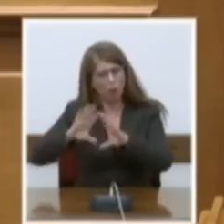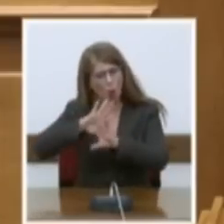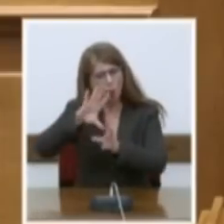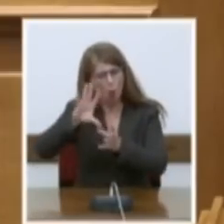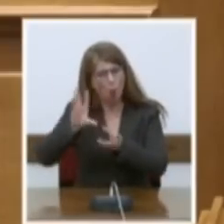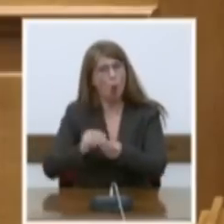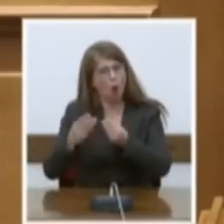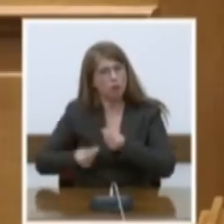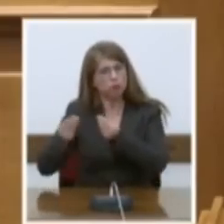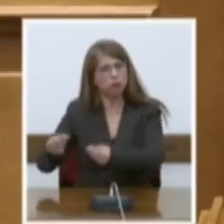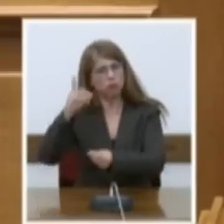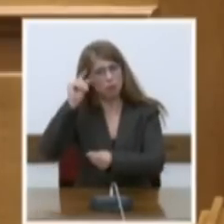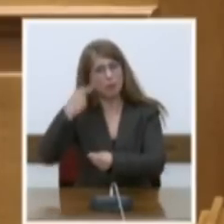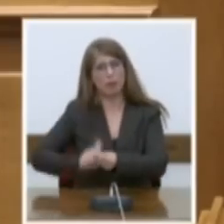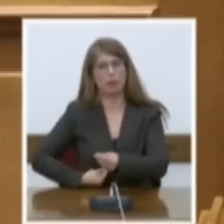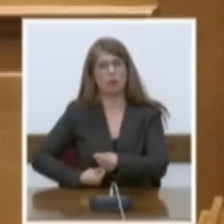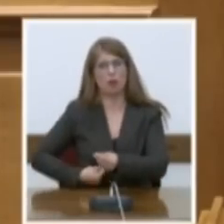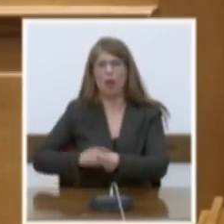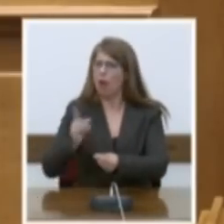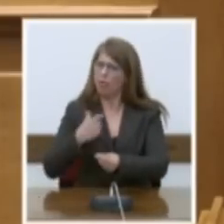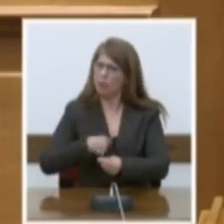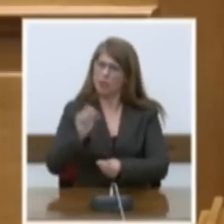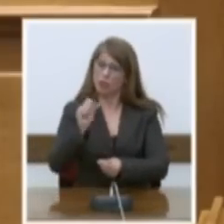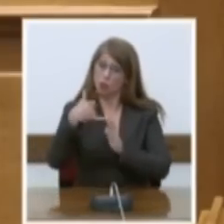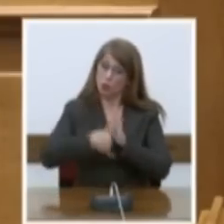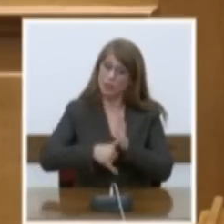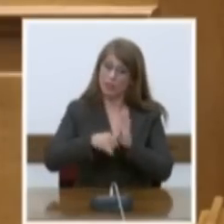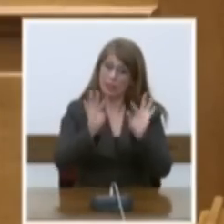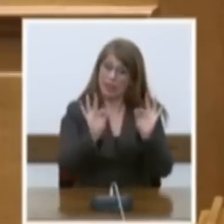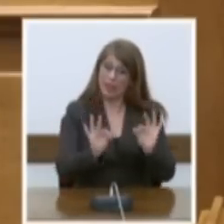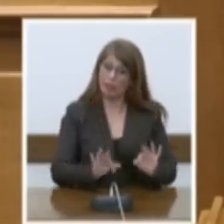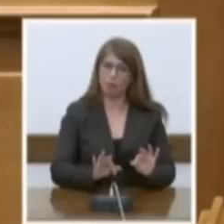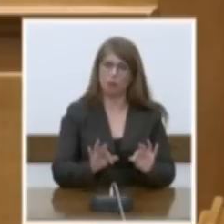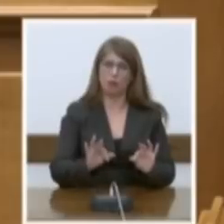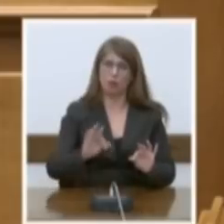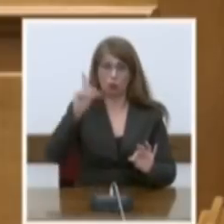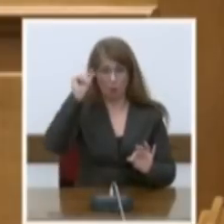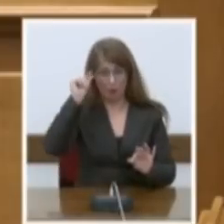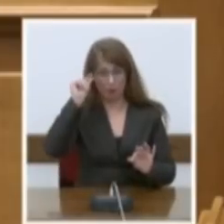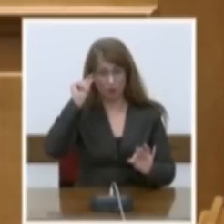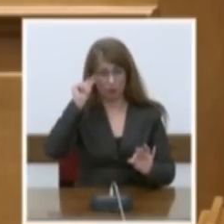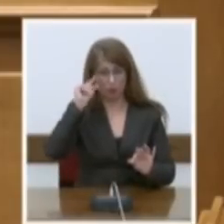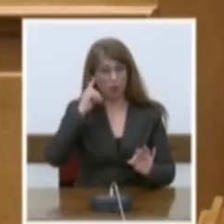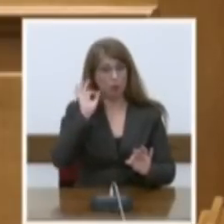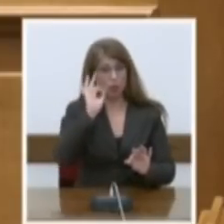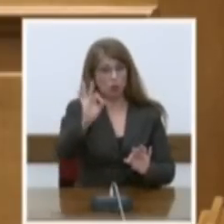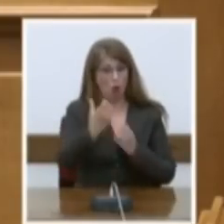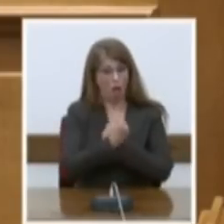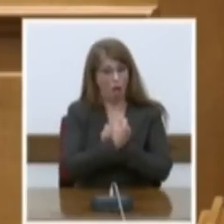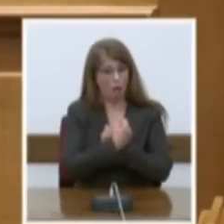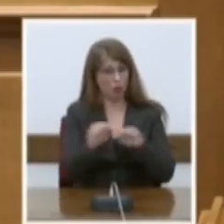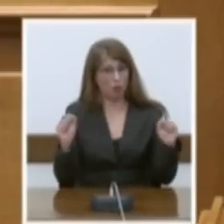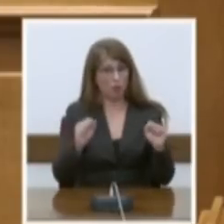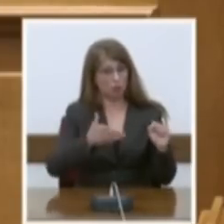αρνητικοί στην ουσιαστική ρύθμιση της τριτοβάθμιας εκπαίδευσης με γνώμονα την αυτονομία, τη